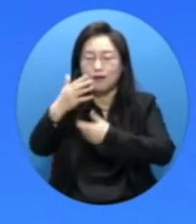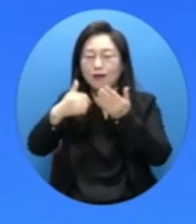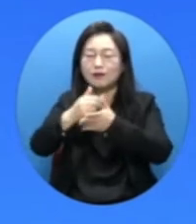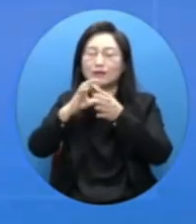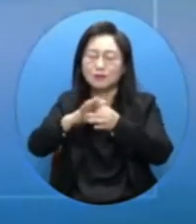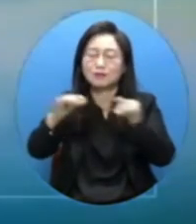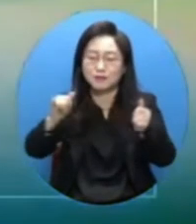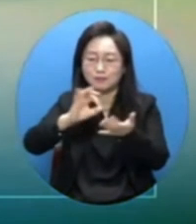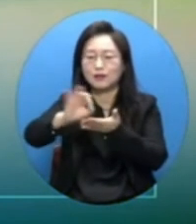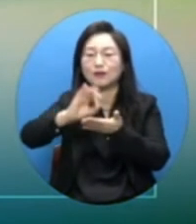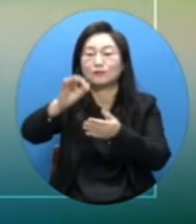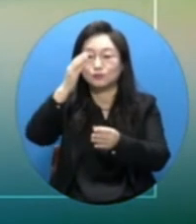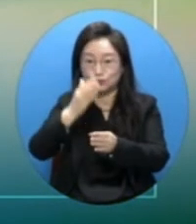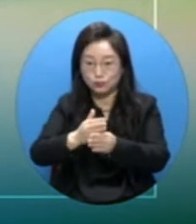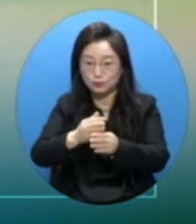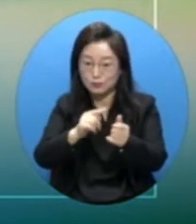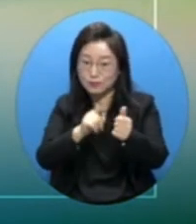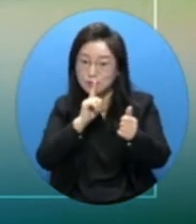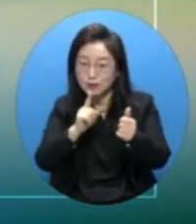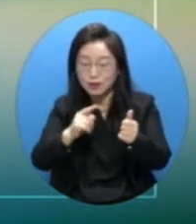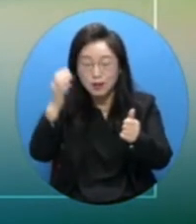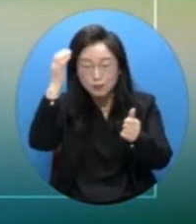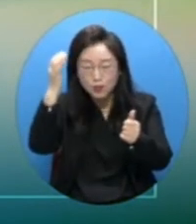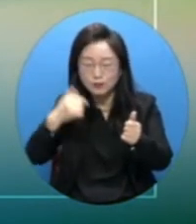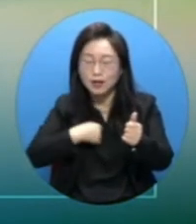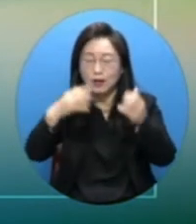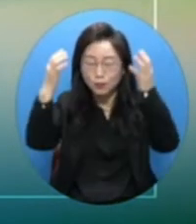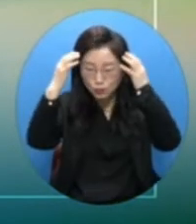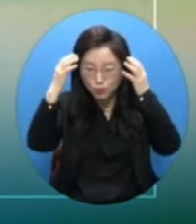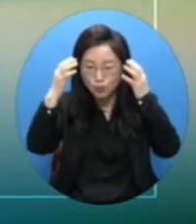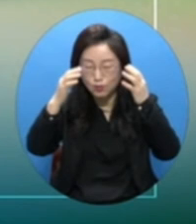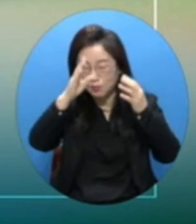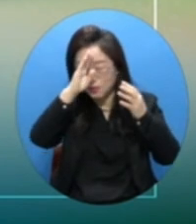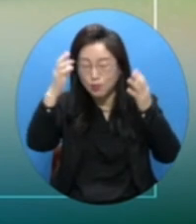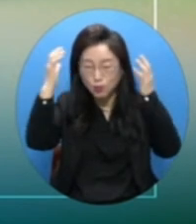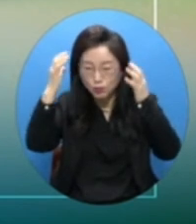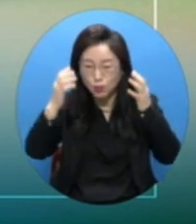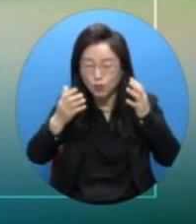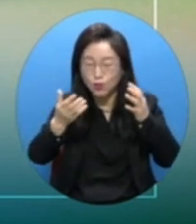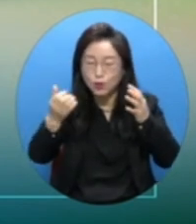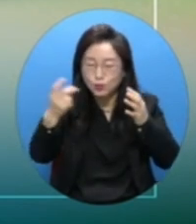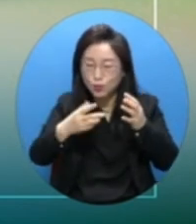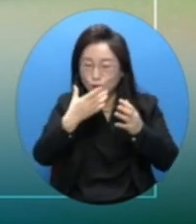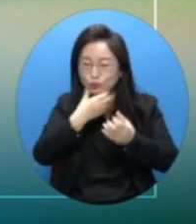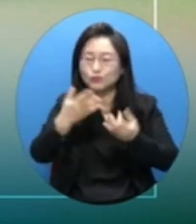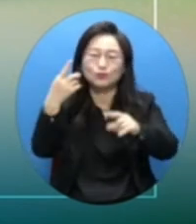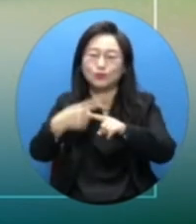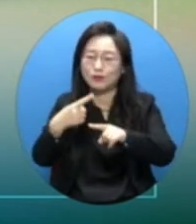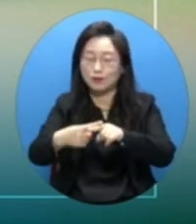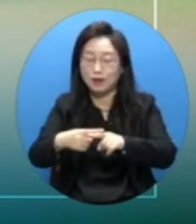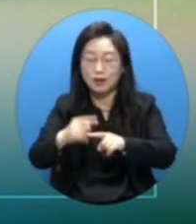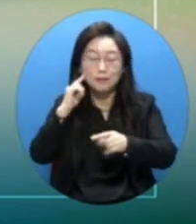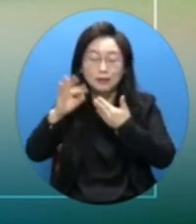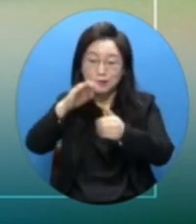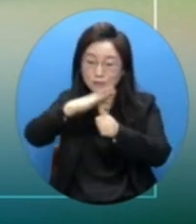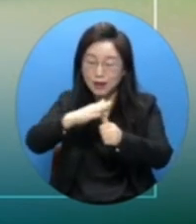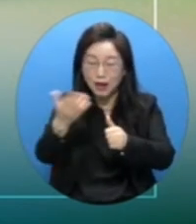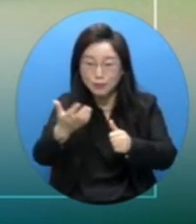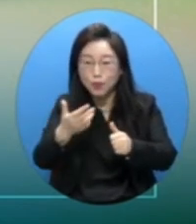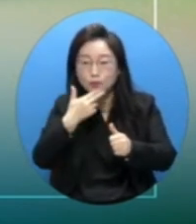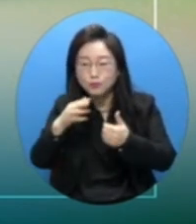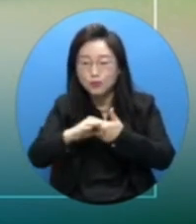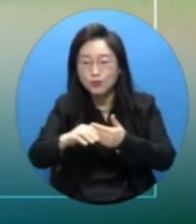고백합니다 질병은 나에게 고통이면서 또한 축복이었습니다 마닐라가 어려서부터 아프지 않았다면 나는 예수님을 믿지 않았을